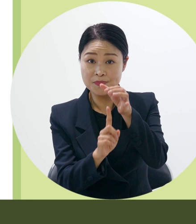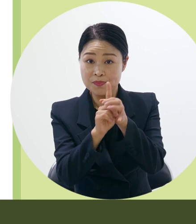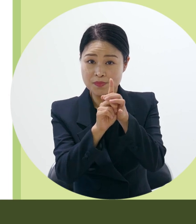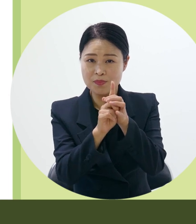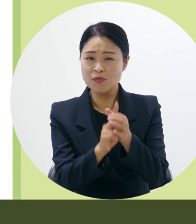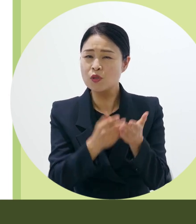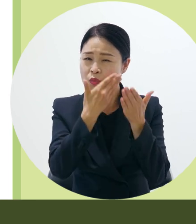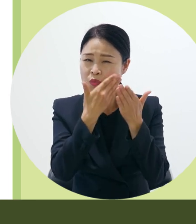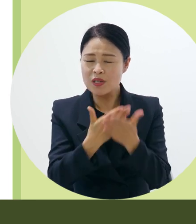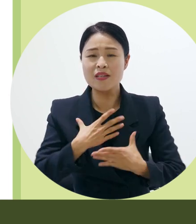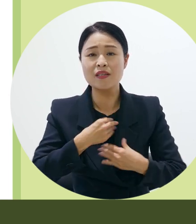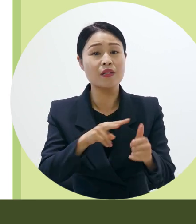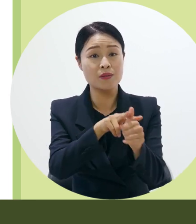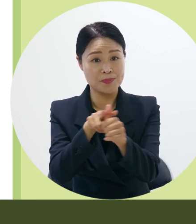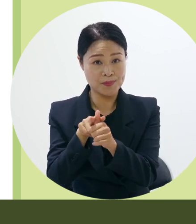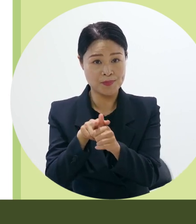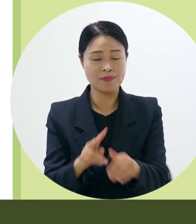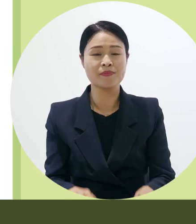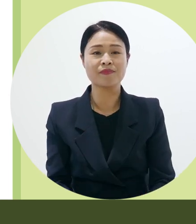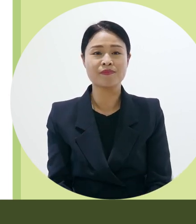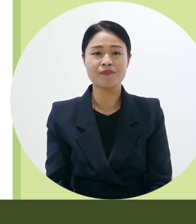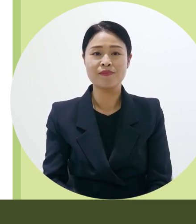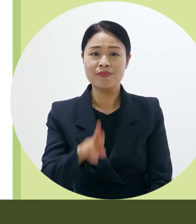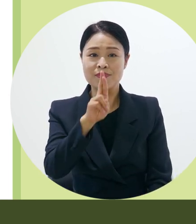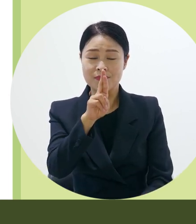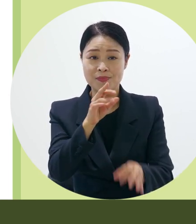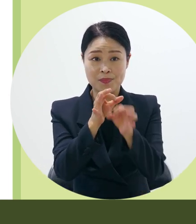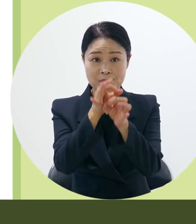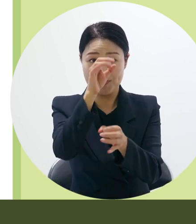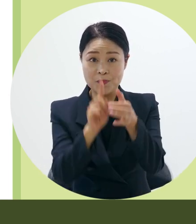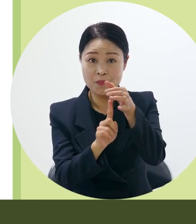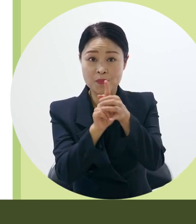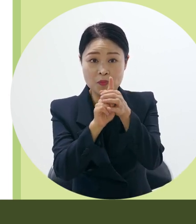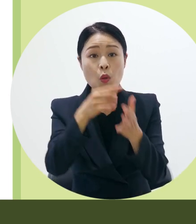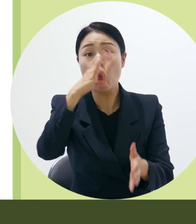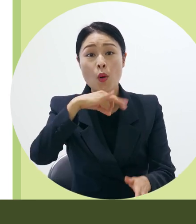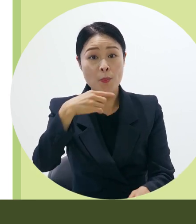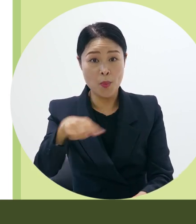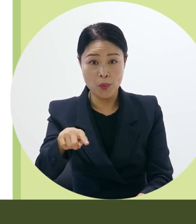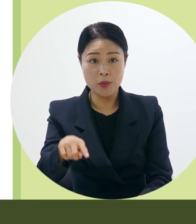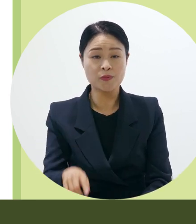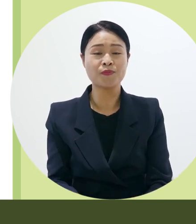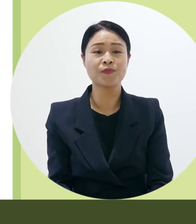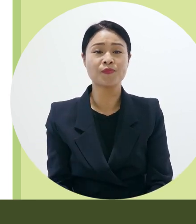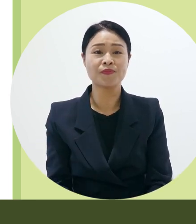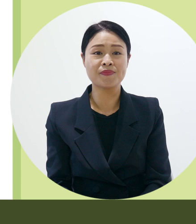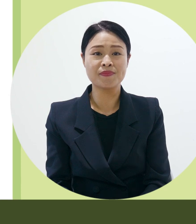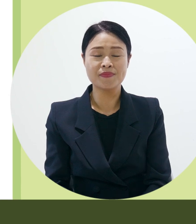다음은 탐폰의 주요 안전정보입니다. 탐폰의 효능은 무엇입니까?